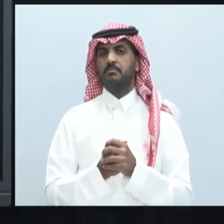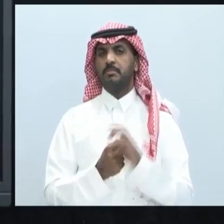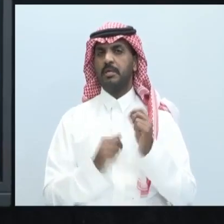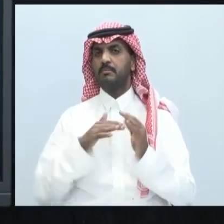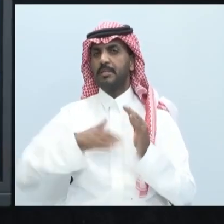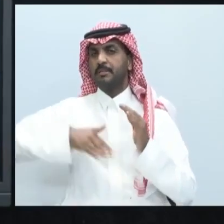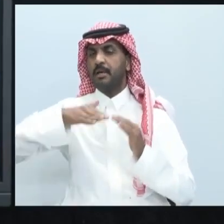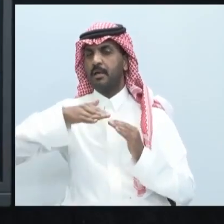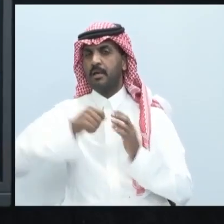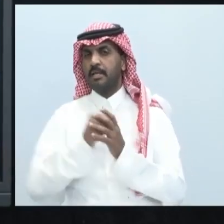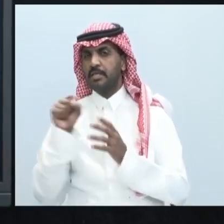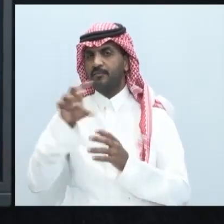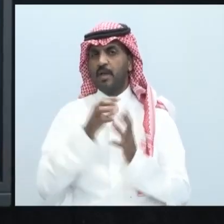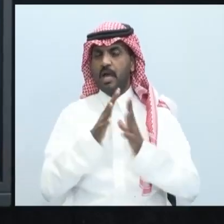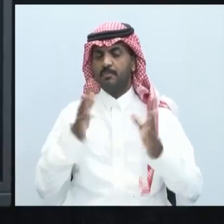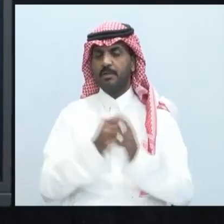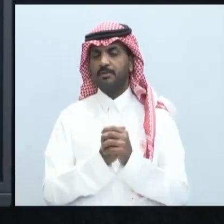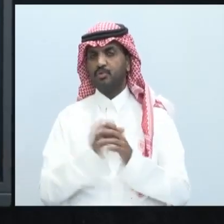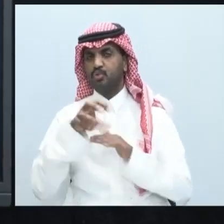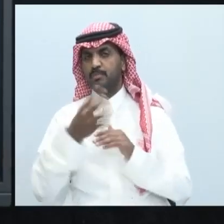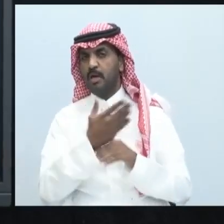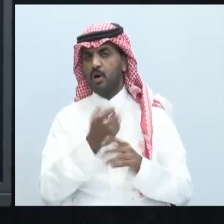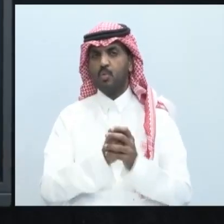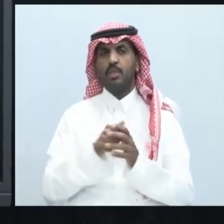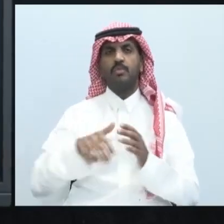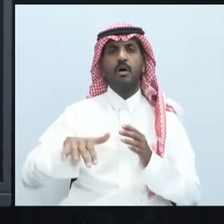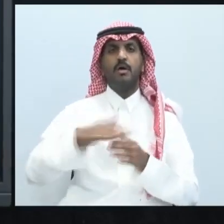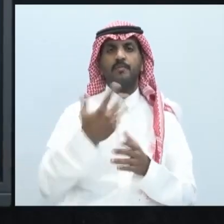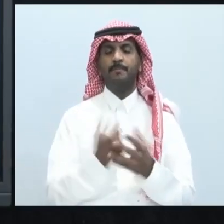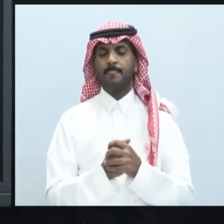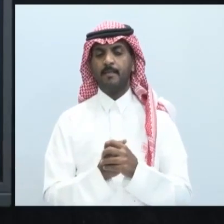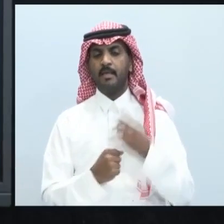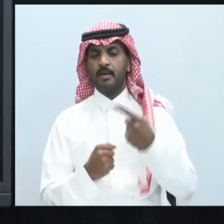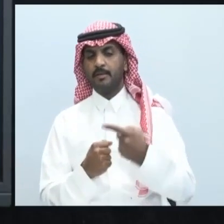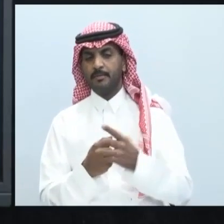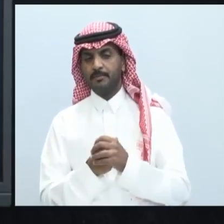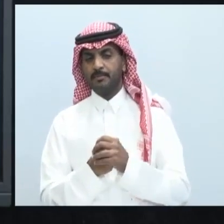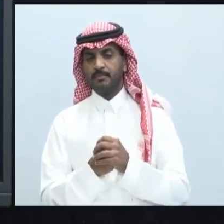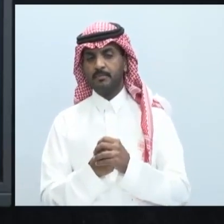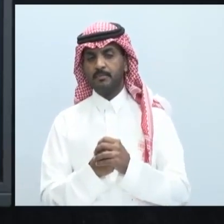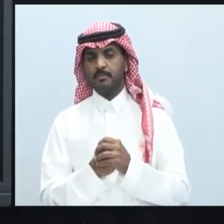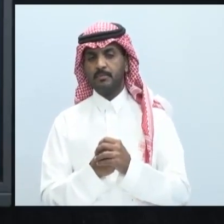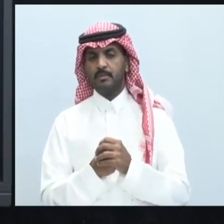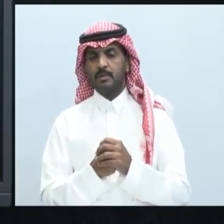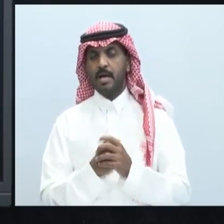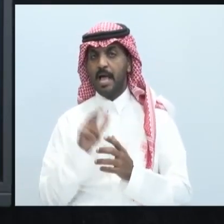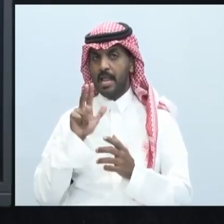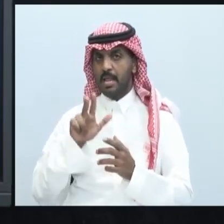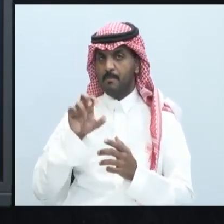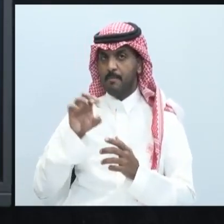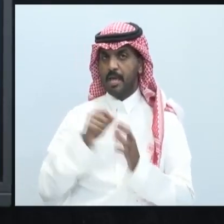هي المرتبه التصنيفيه الاكبر الشعبه ام الطائفه ذكرنا قبل قليل انه المملكه